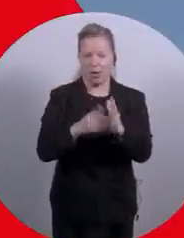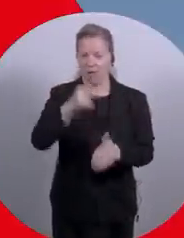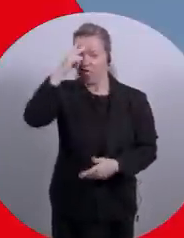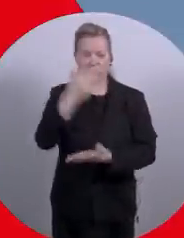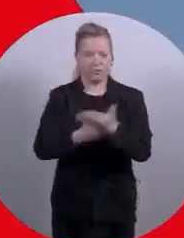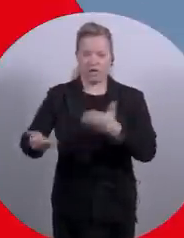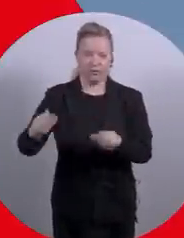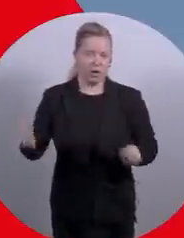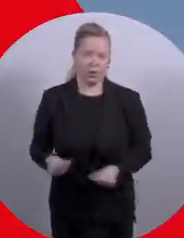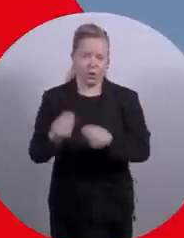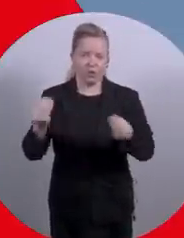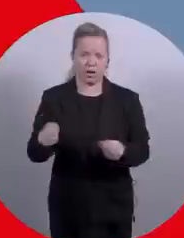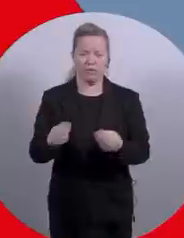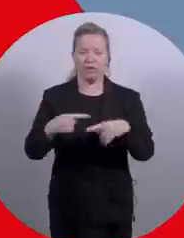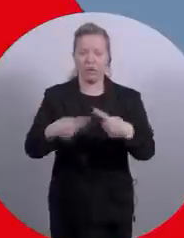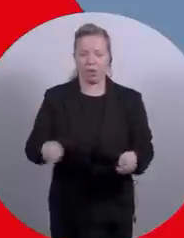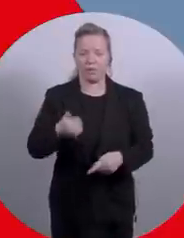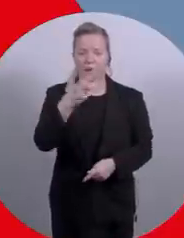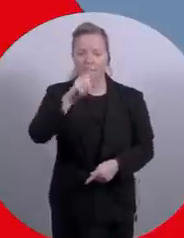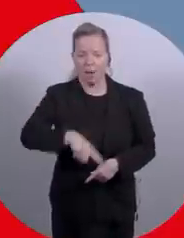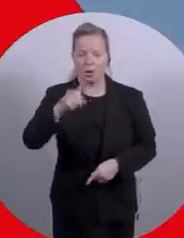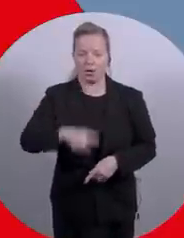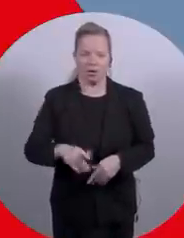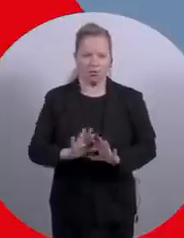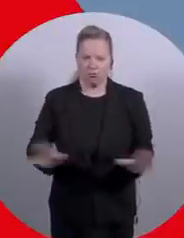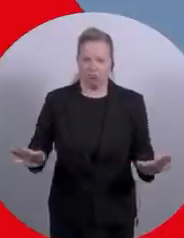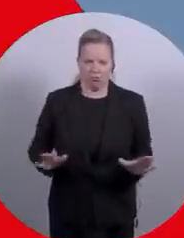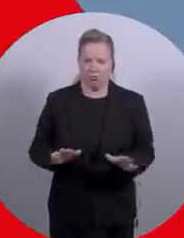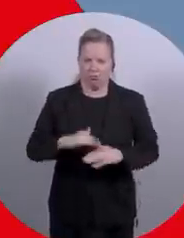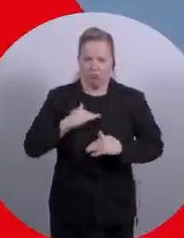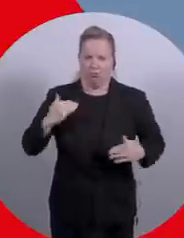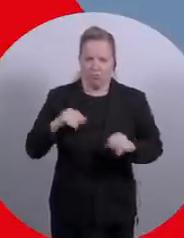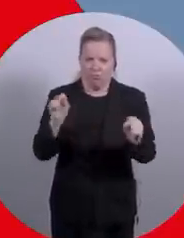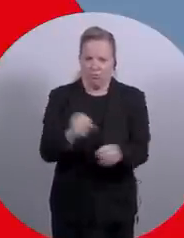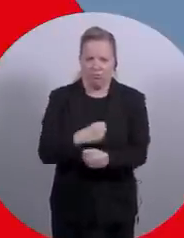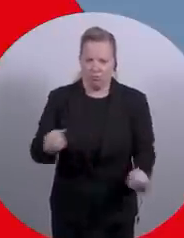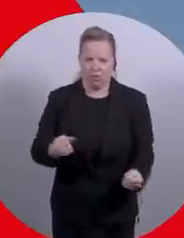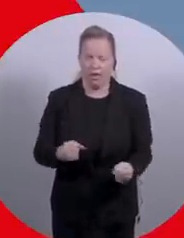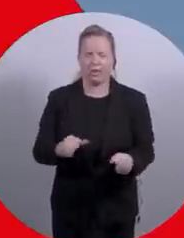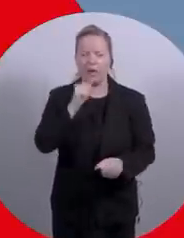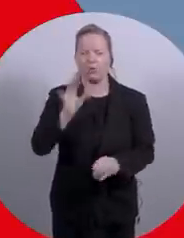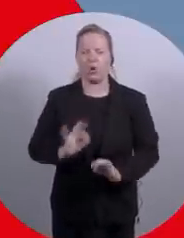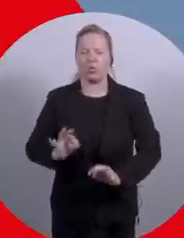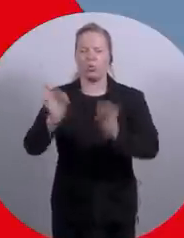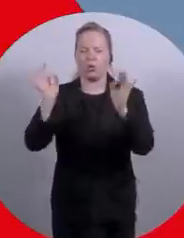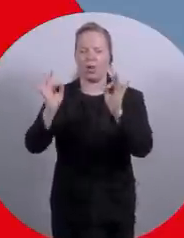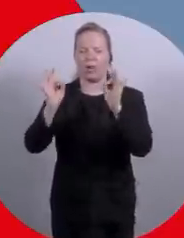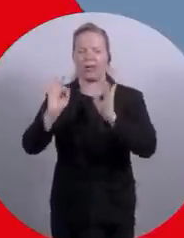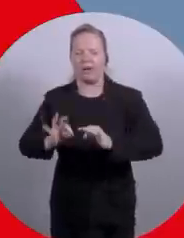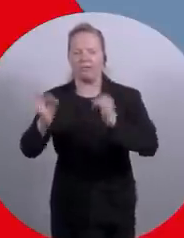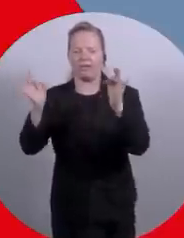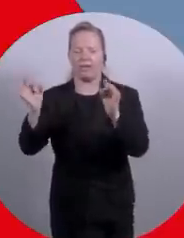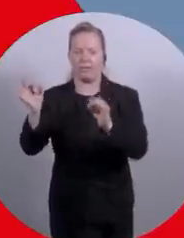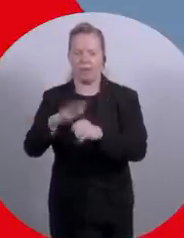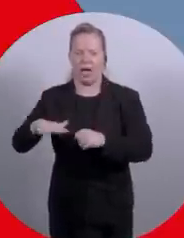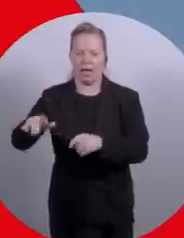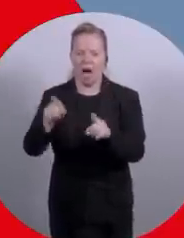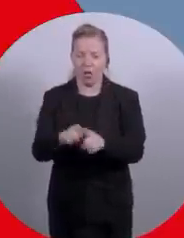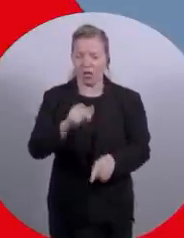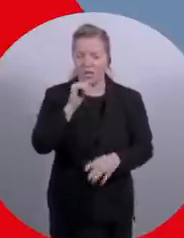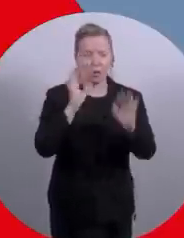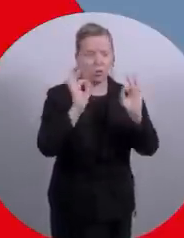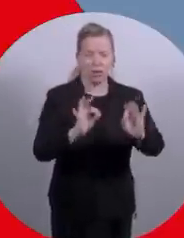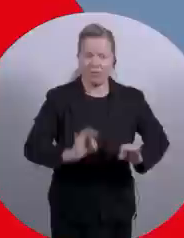sonst werden wir in einigen Monaten erledigt nicht nur wenn man so oft hören in den gut qualifizierten Bereichen auch in nicht so gut qualifizierten